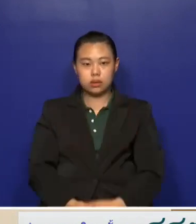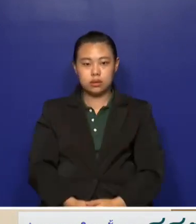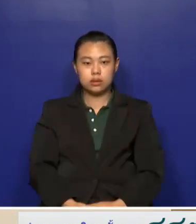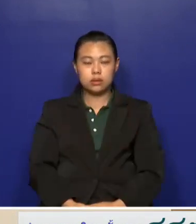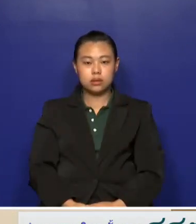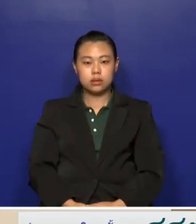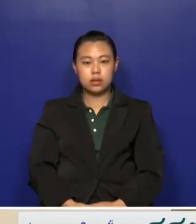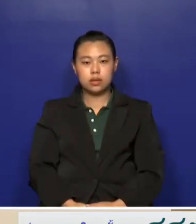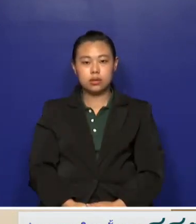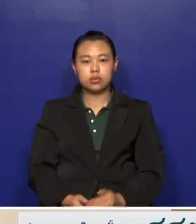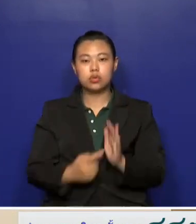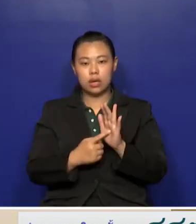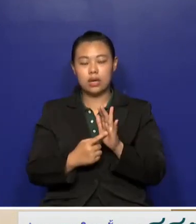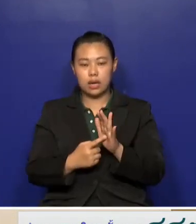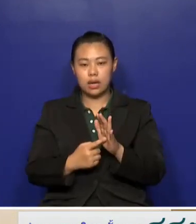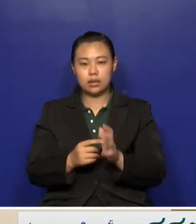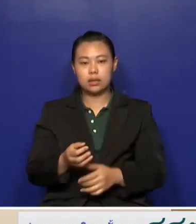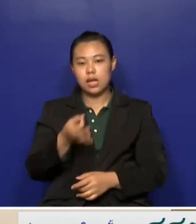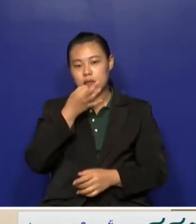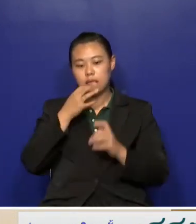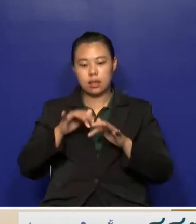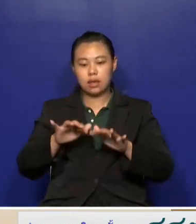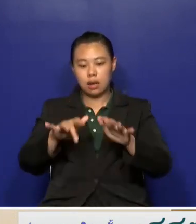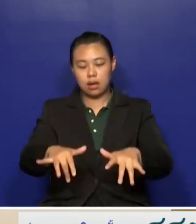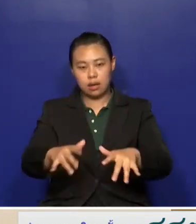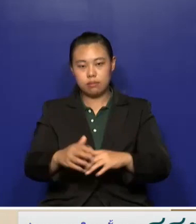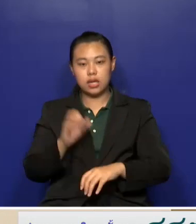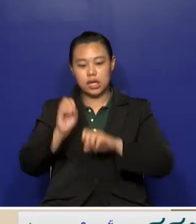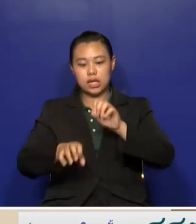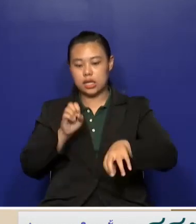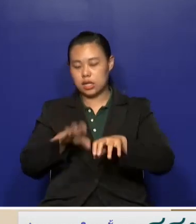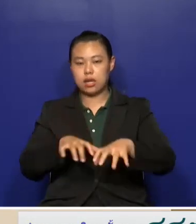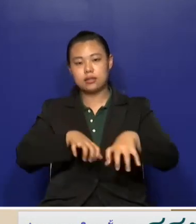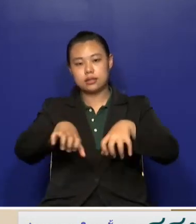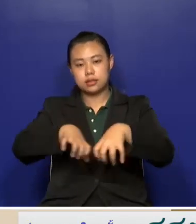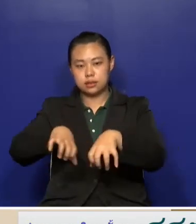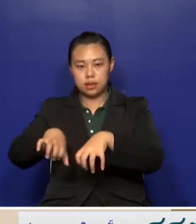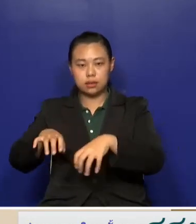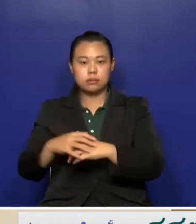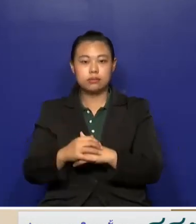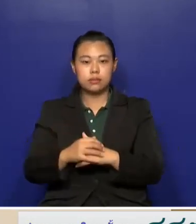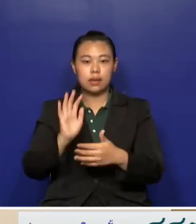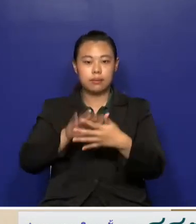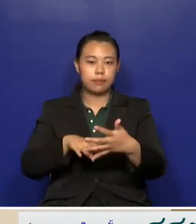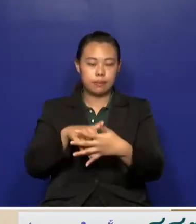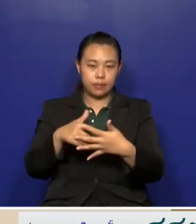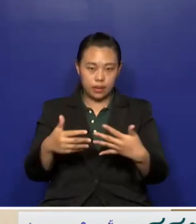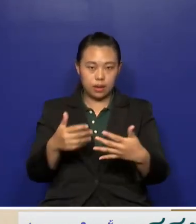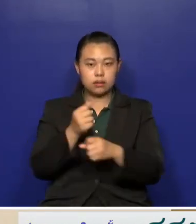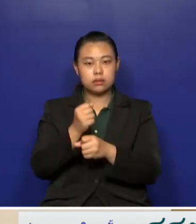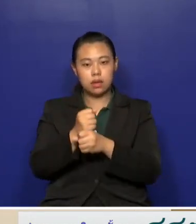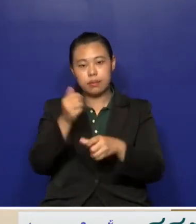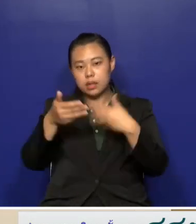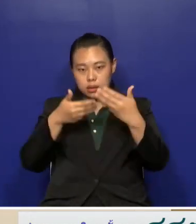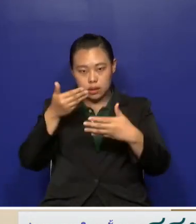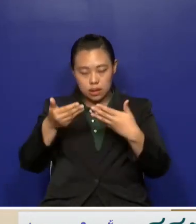การขยะเนี่ยทะเลทางทะเลเนี่ยนะครับก็ยกตัวอย่างว่าเขาก็จะมีการจัดทำแผนนะครับซึ่งอันนี้จะเป็นกิจกรรมที่เขาจะท